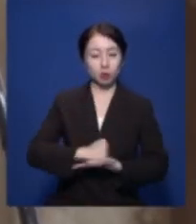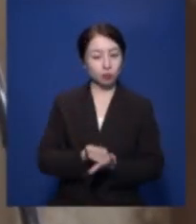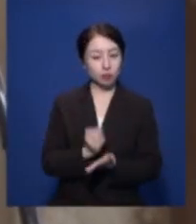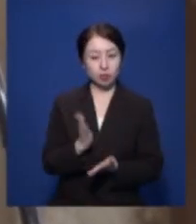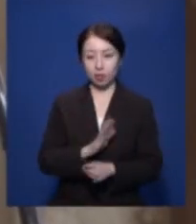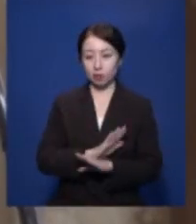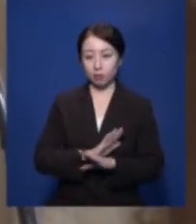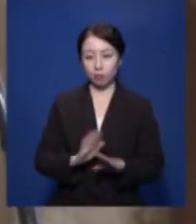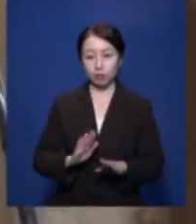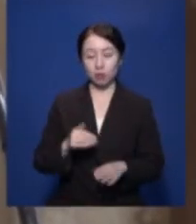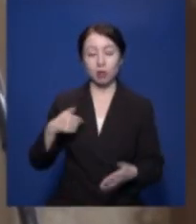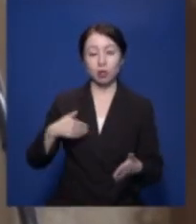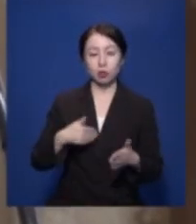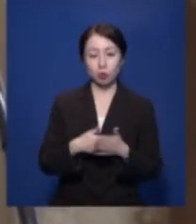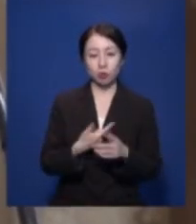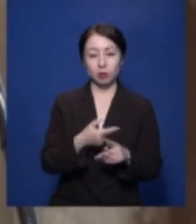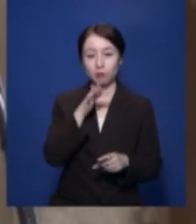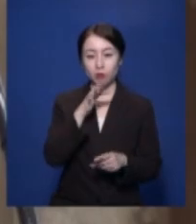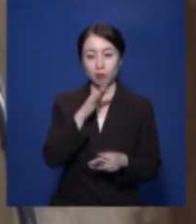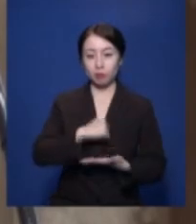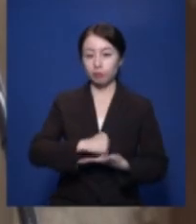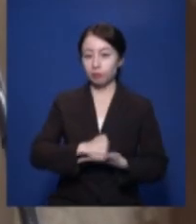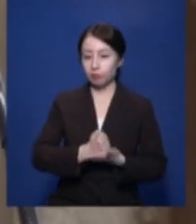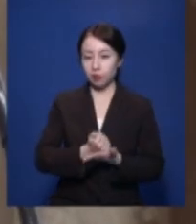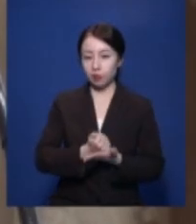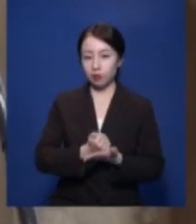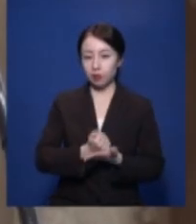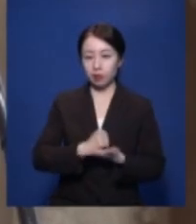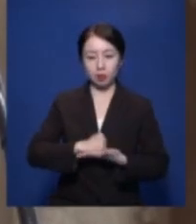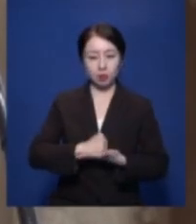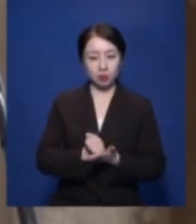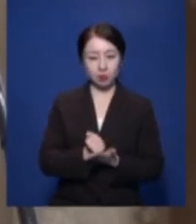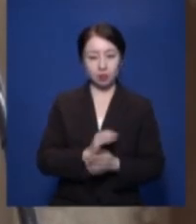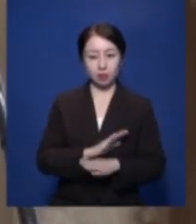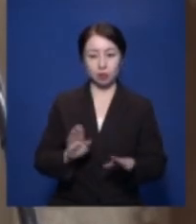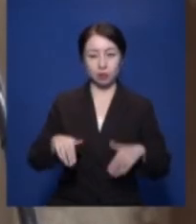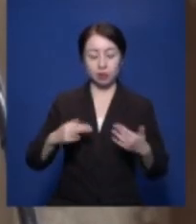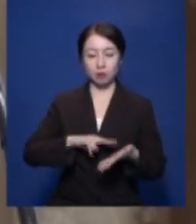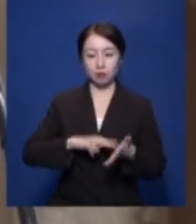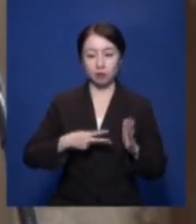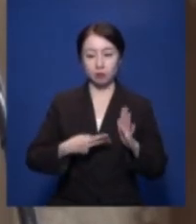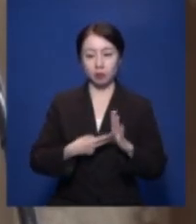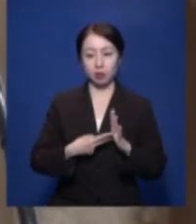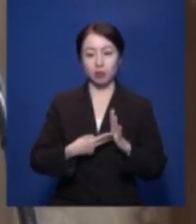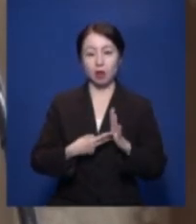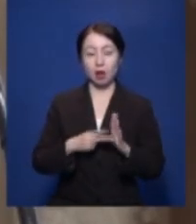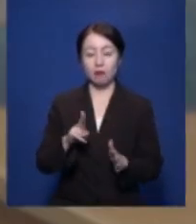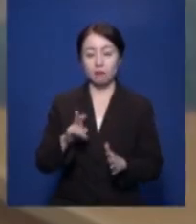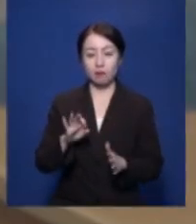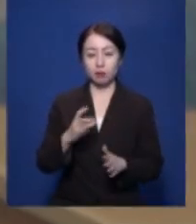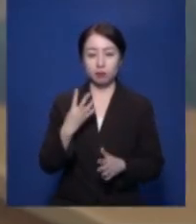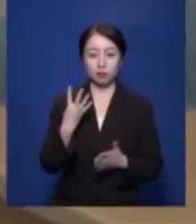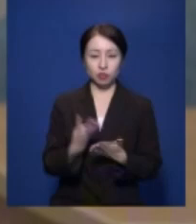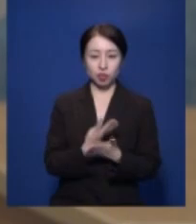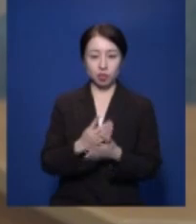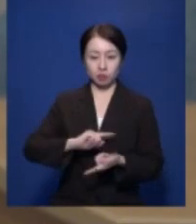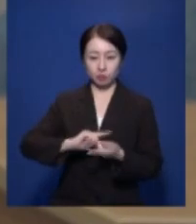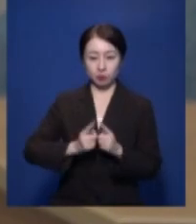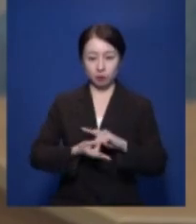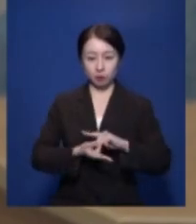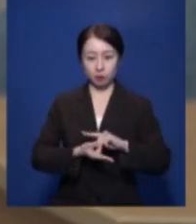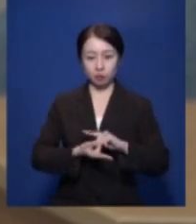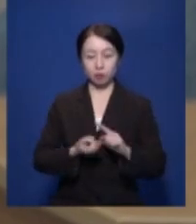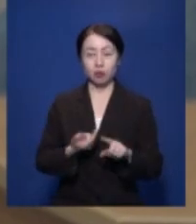утверждена, до тех пор, пока мы ее не зарегистрируем, пока мы не сдадим планы в казначейство, которые 4 раза перепроверят